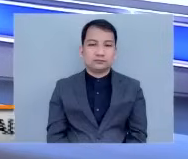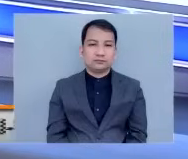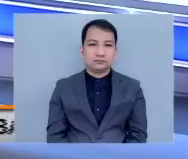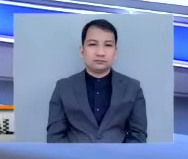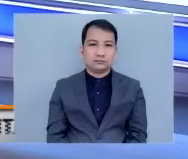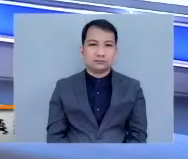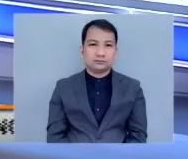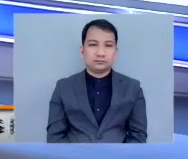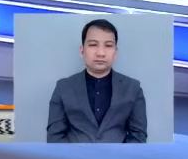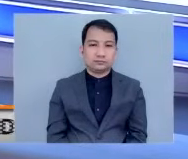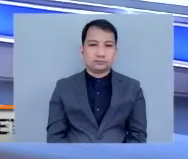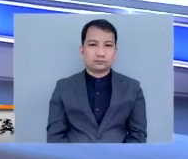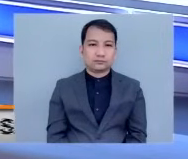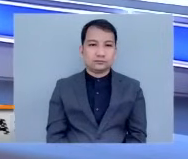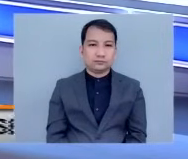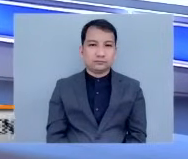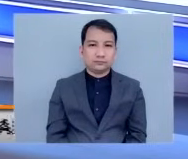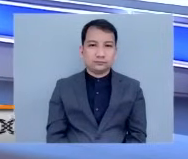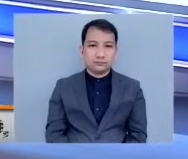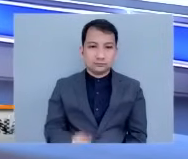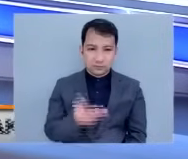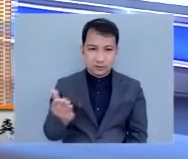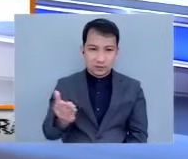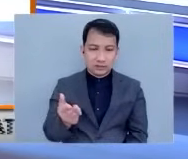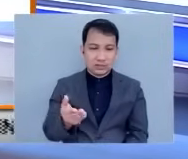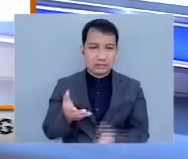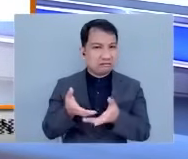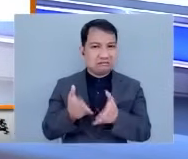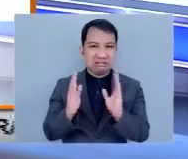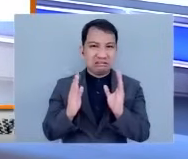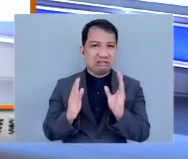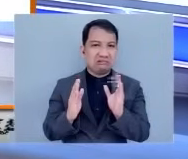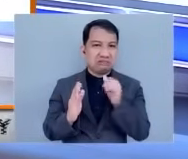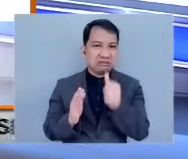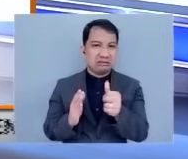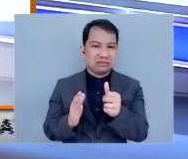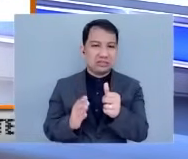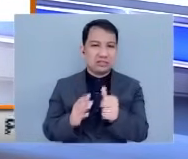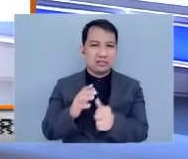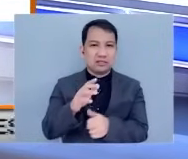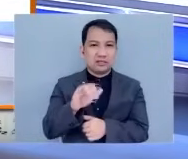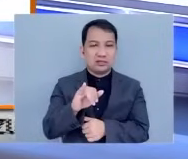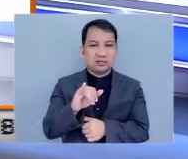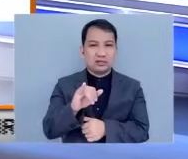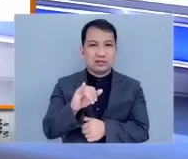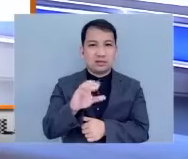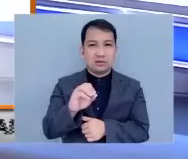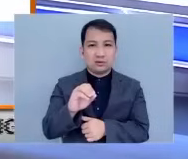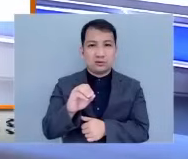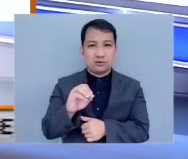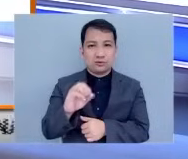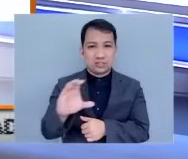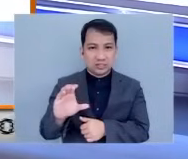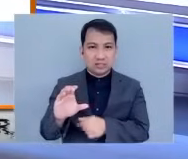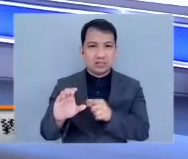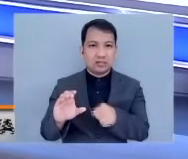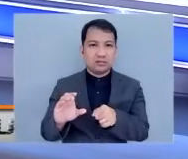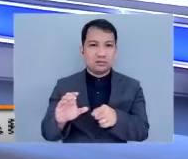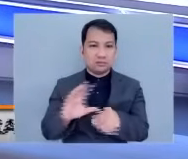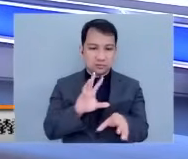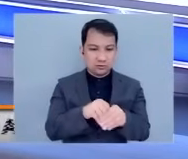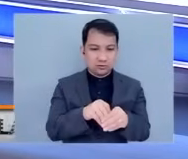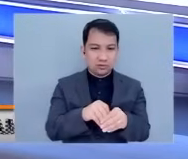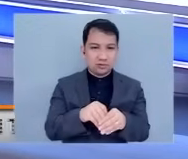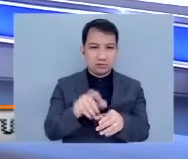What's up mga kapatid? Kahit hindi napayagan ng International Olympic Committee, si boxing legend Manny Pacquiao makilahok sa 2024